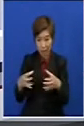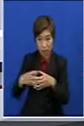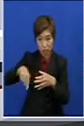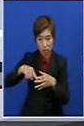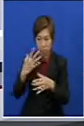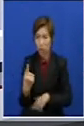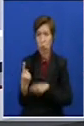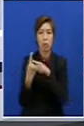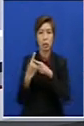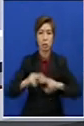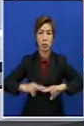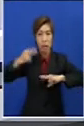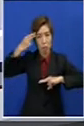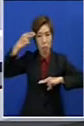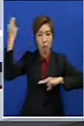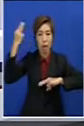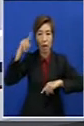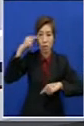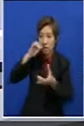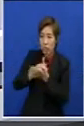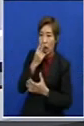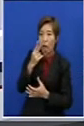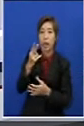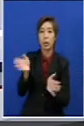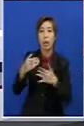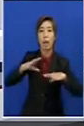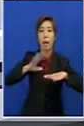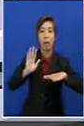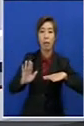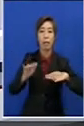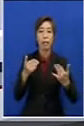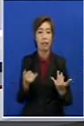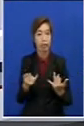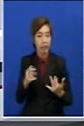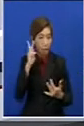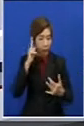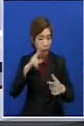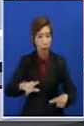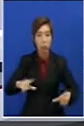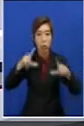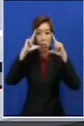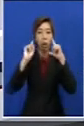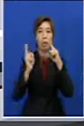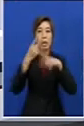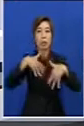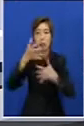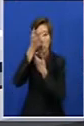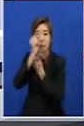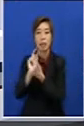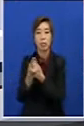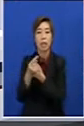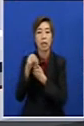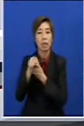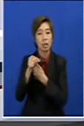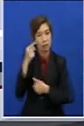วุธปืนนั้นปลิดชีพตัวเองต่อหน้าภรรยาคาห้องพักนะคะทำให้เรื่องนี้กลับมาเป็นที่สนใจของสังคมอีกครั้งหนึ่ง